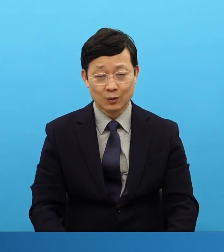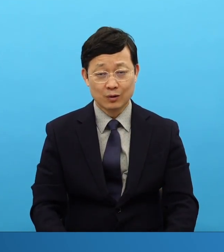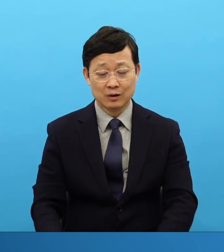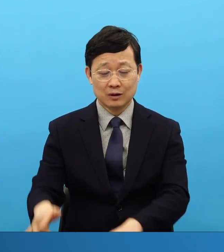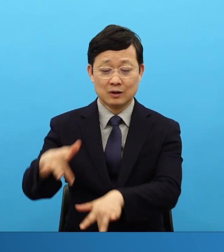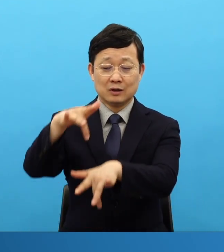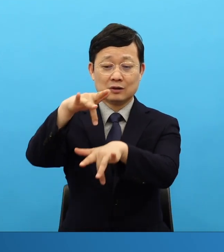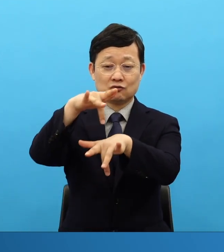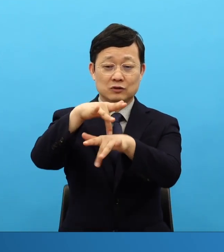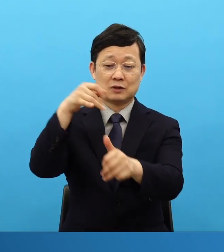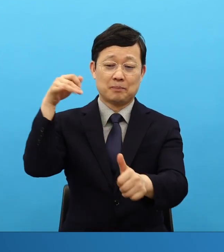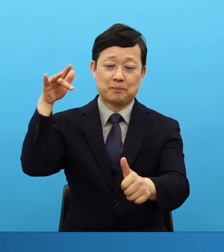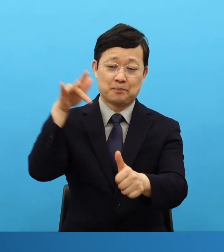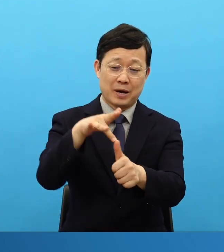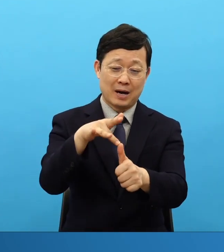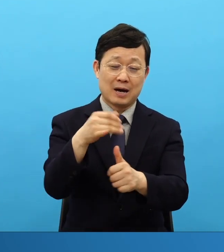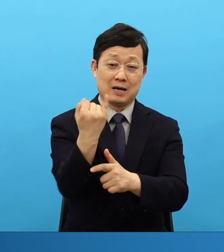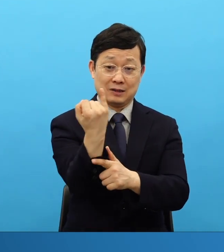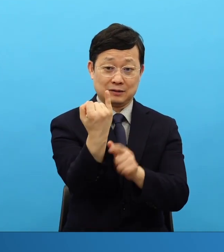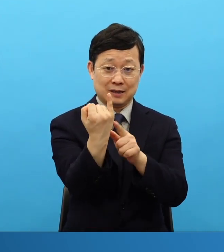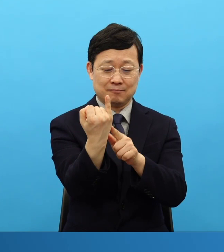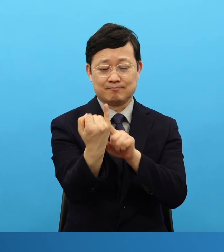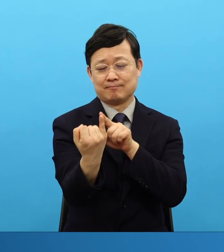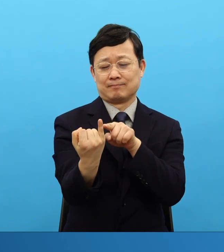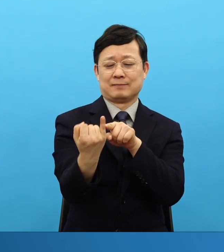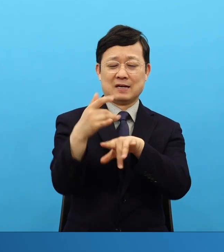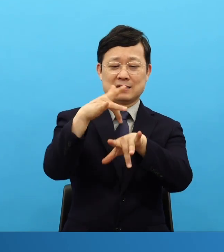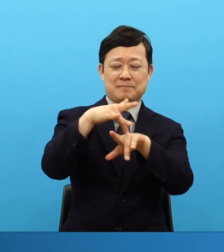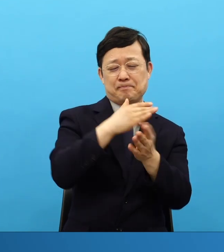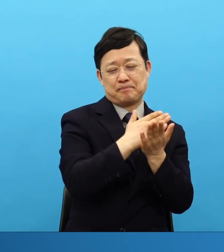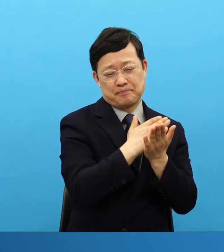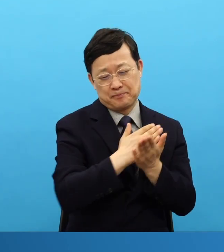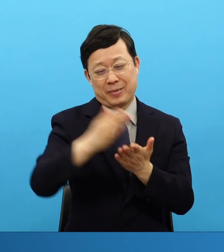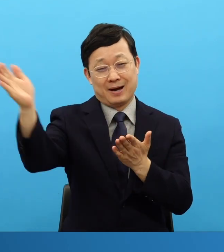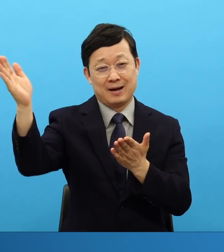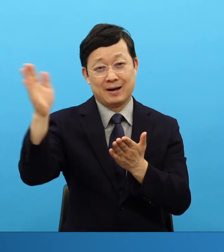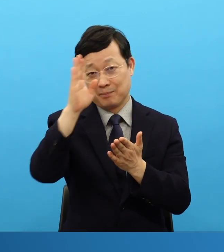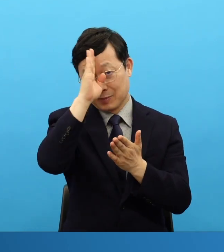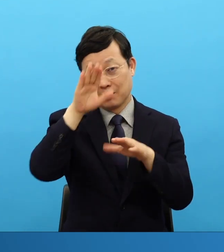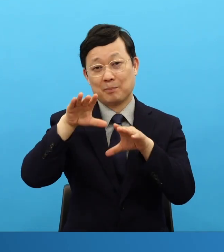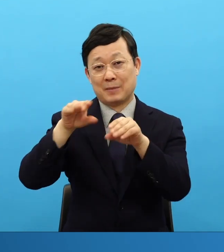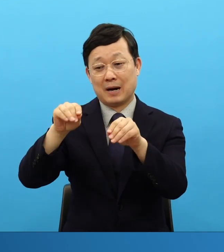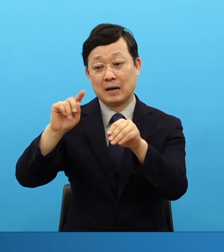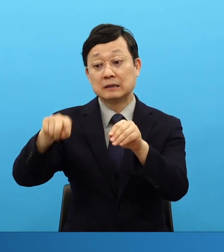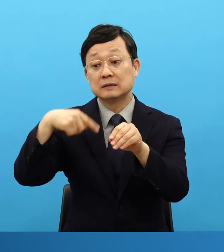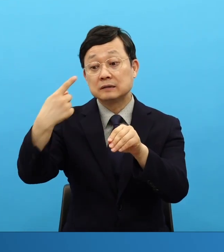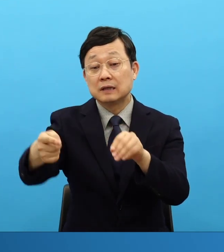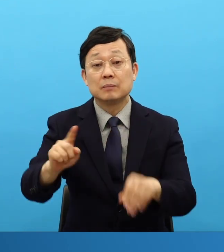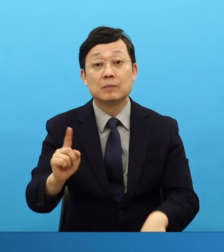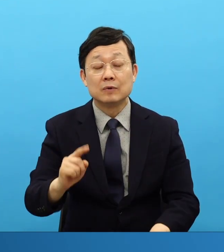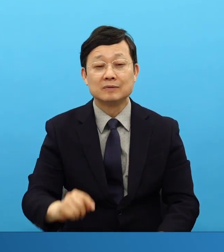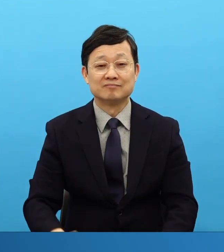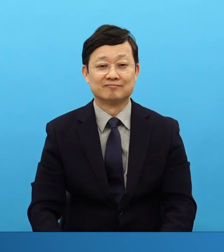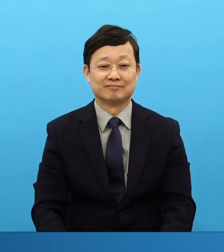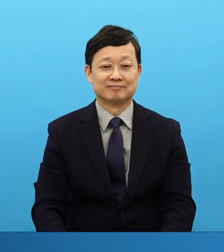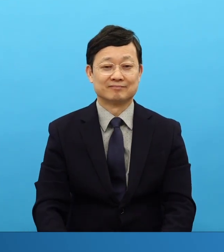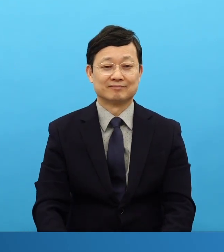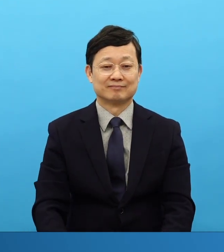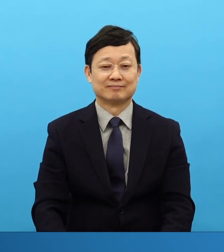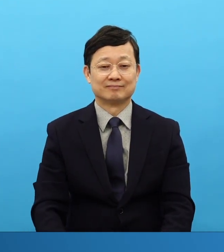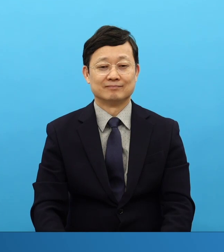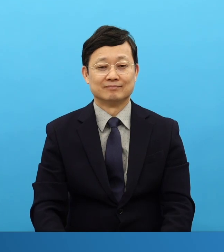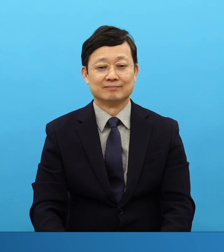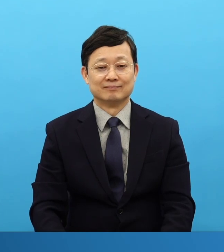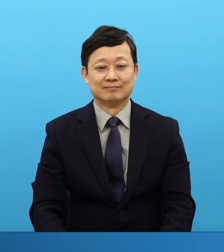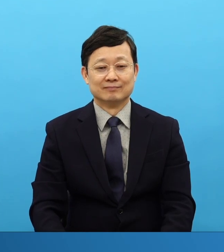자 고쳐버렸어요. And then they were able to heal those who are demon possessed that nobody 그렇죠? else could heal. 그 뒤 뭔 일이 벌어졌어요? And then what happened?